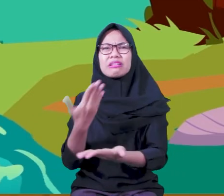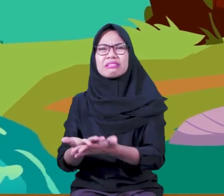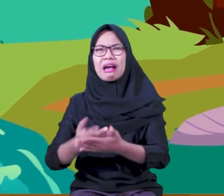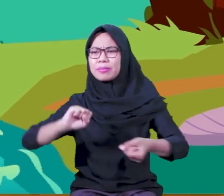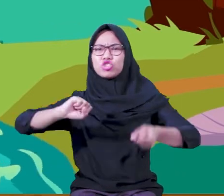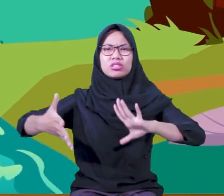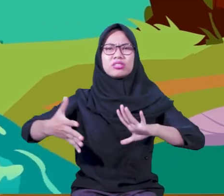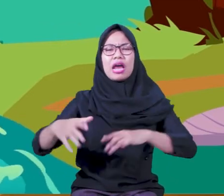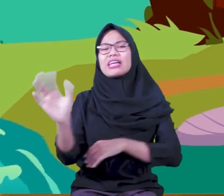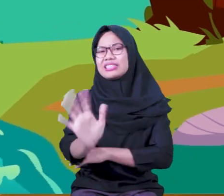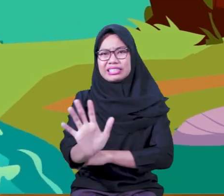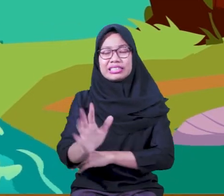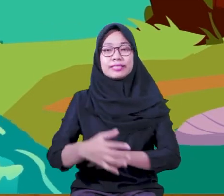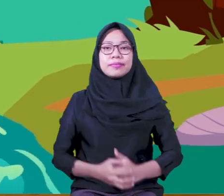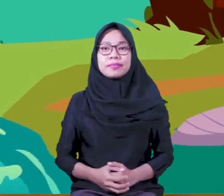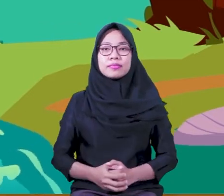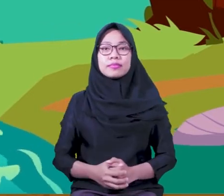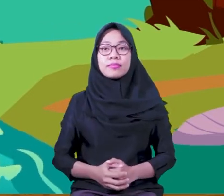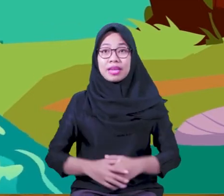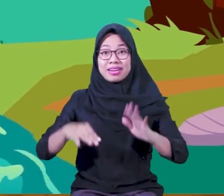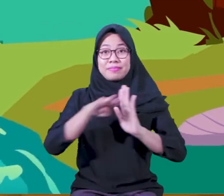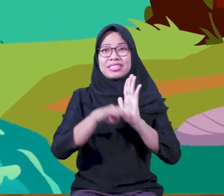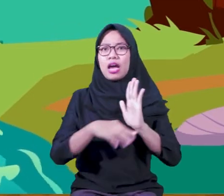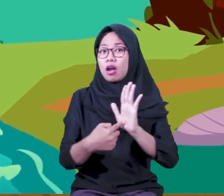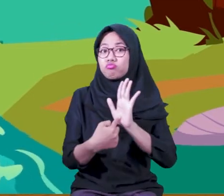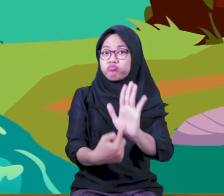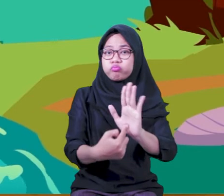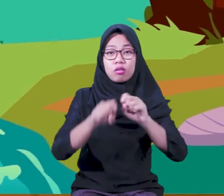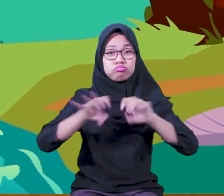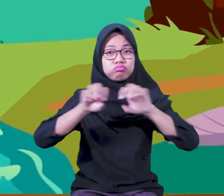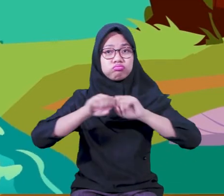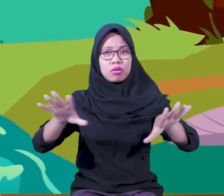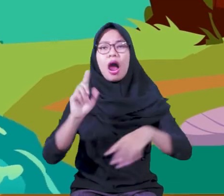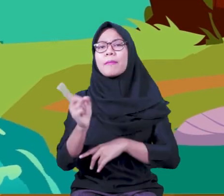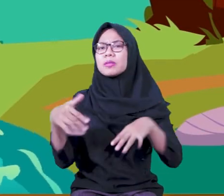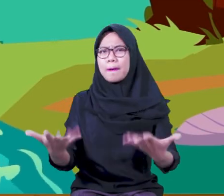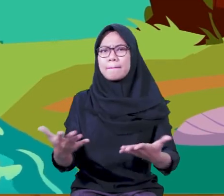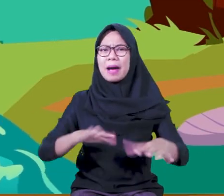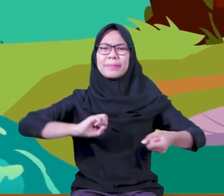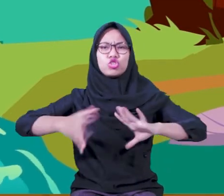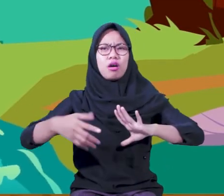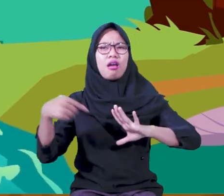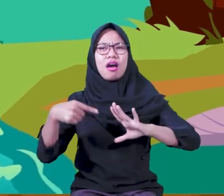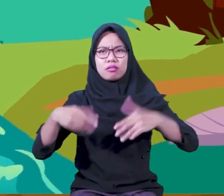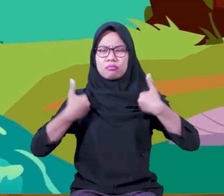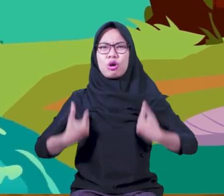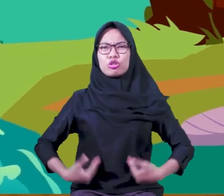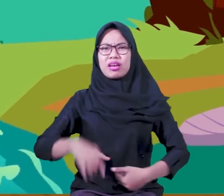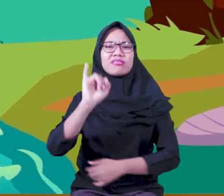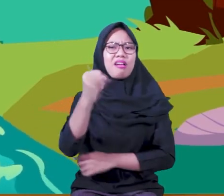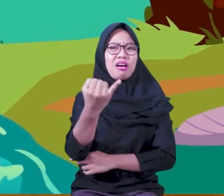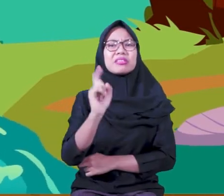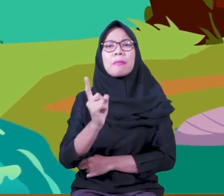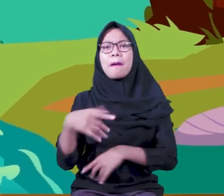demi menghindari timbulnya banyak korban saat bencana alam terjadi Selain itu kebijakan juga perlu ditunjukkan untuk